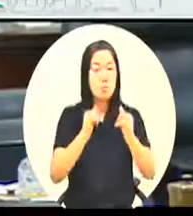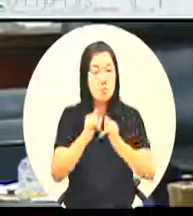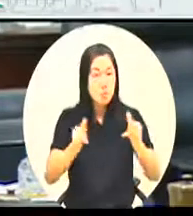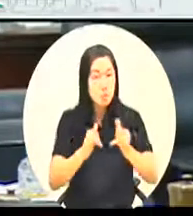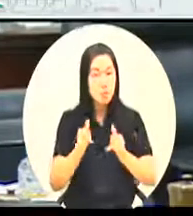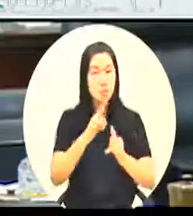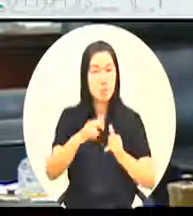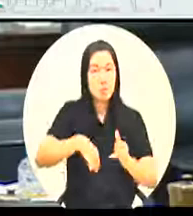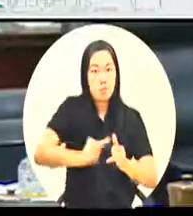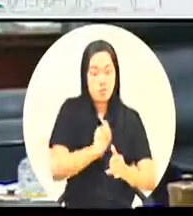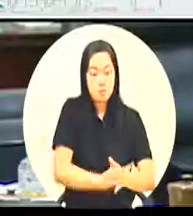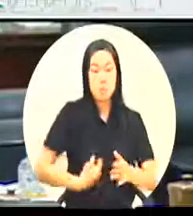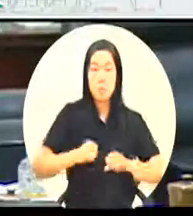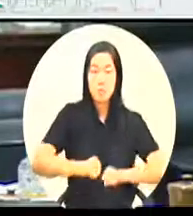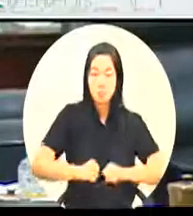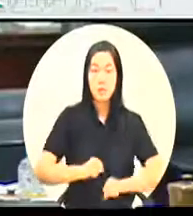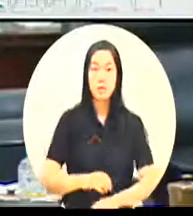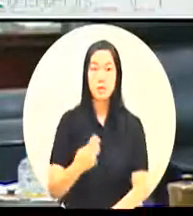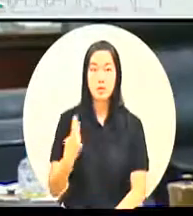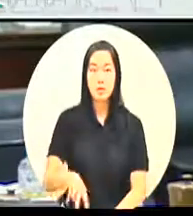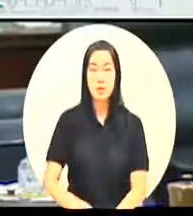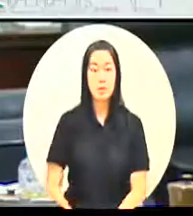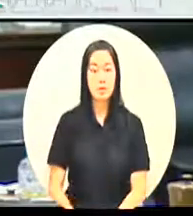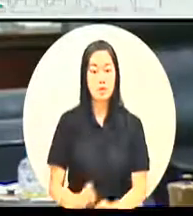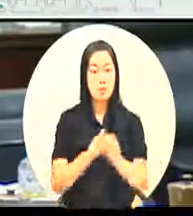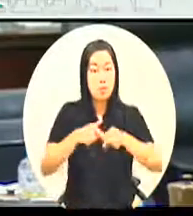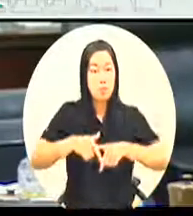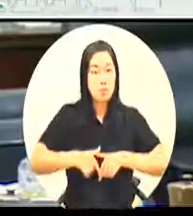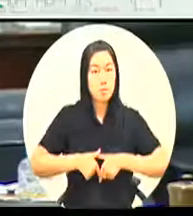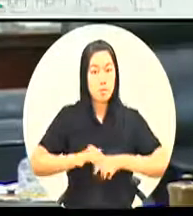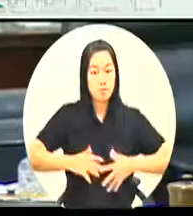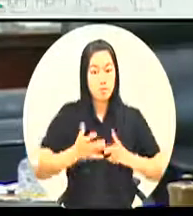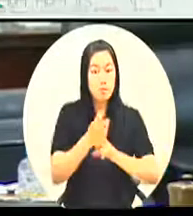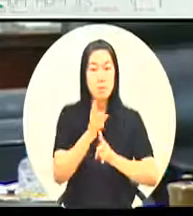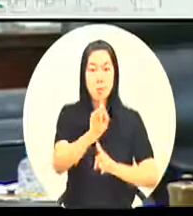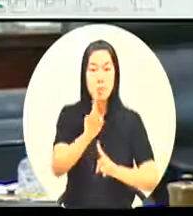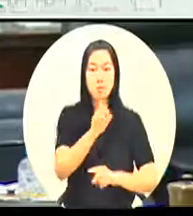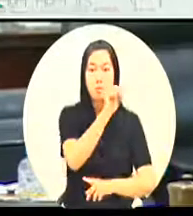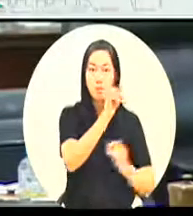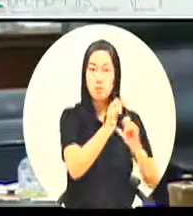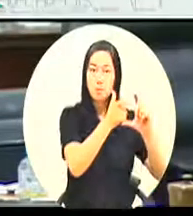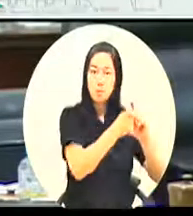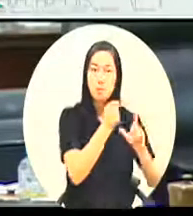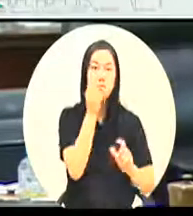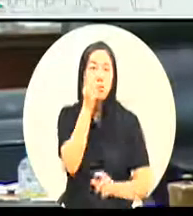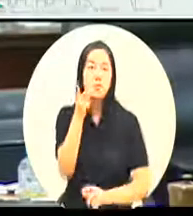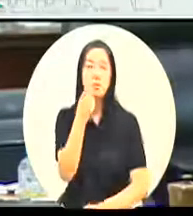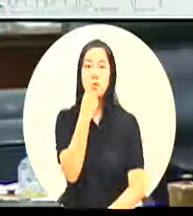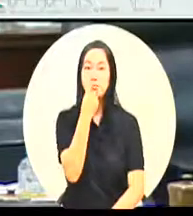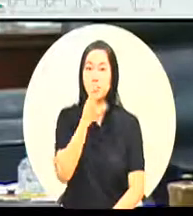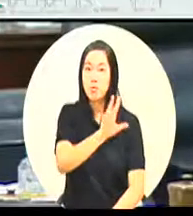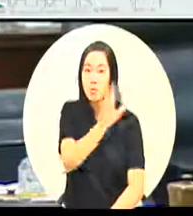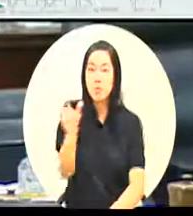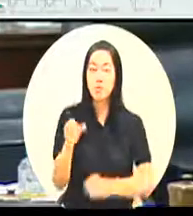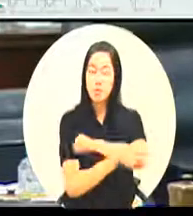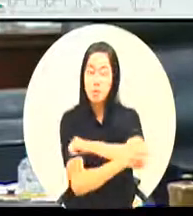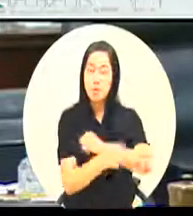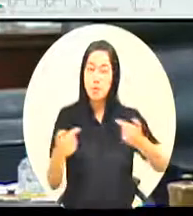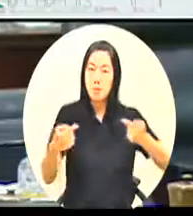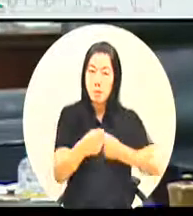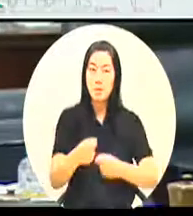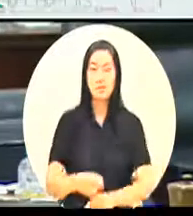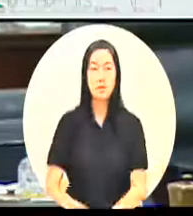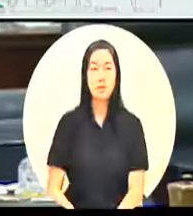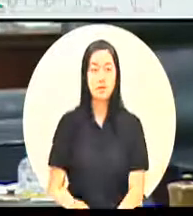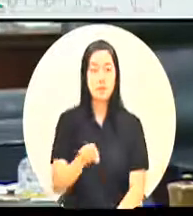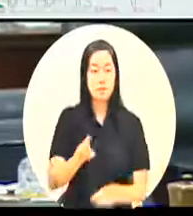处。那它的核心的精神就是一个社区一个月绿色低碳运具的使用。那